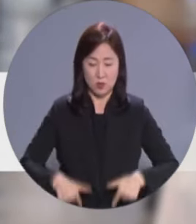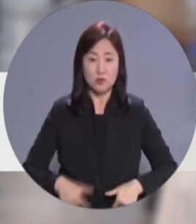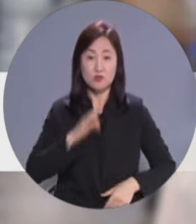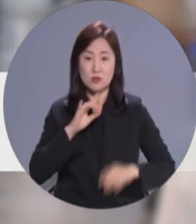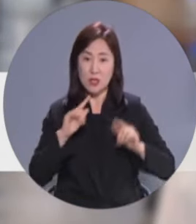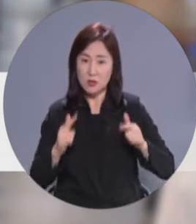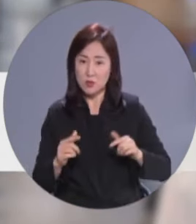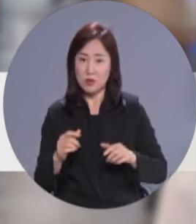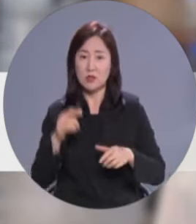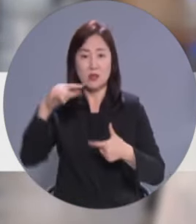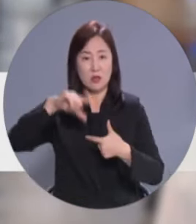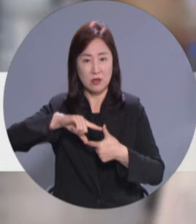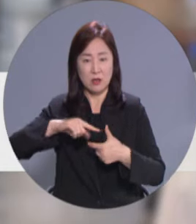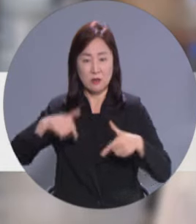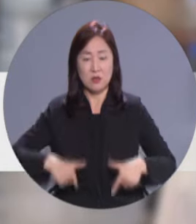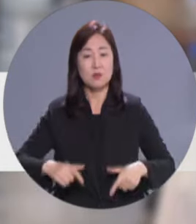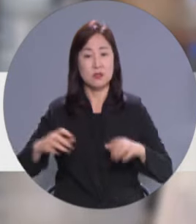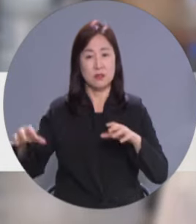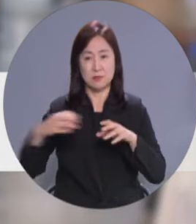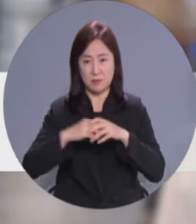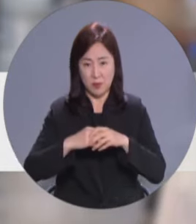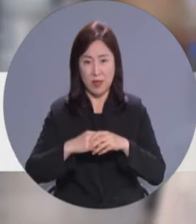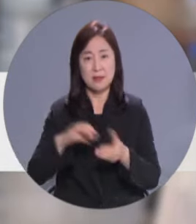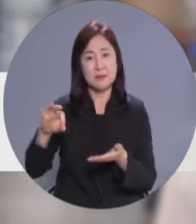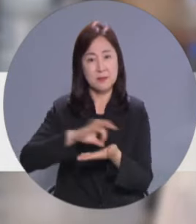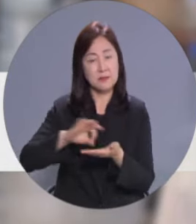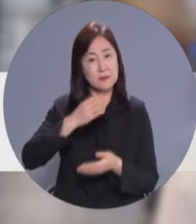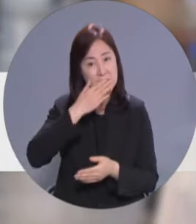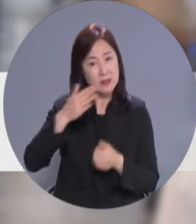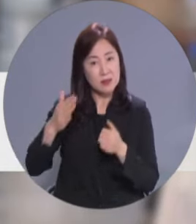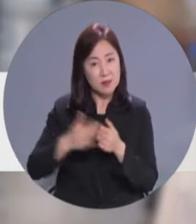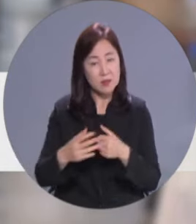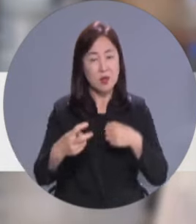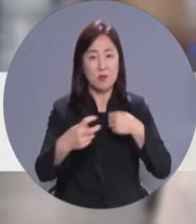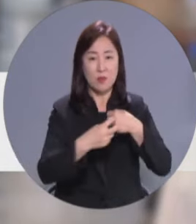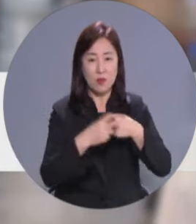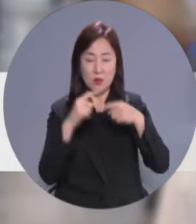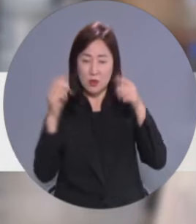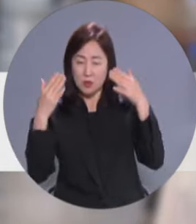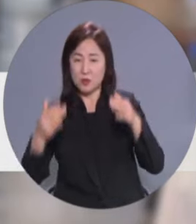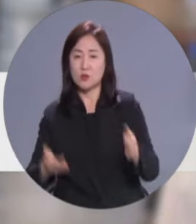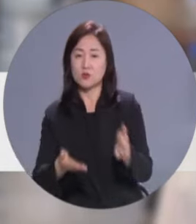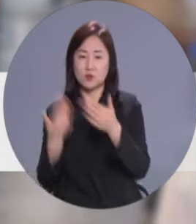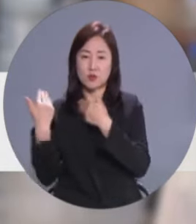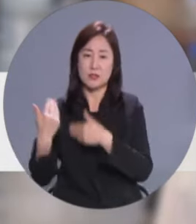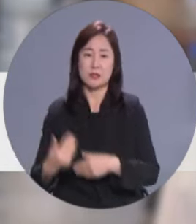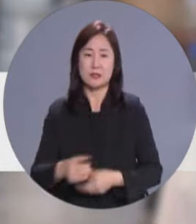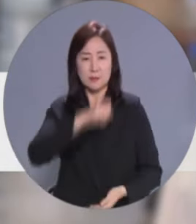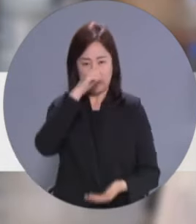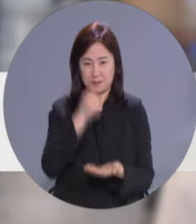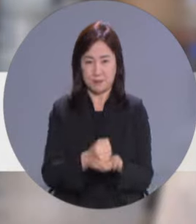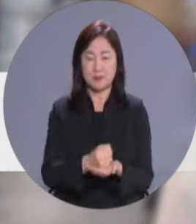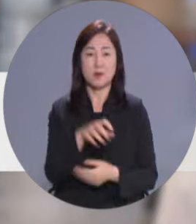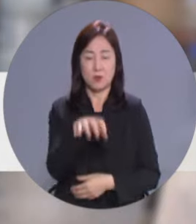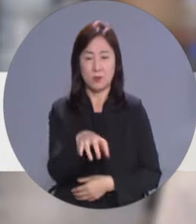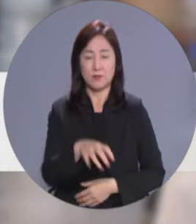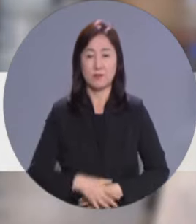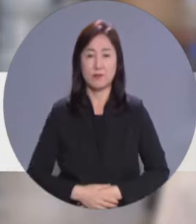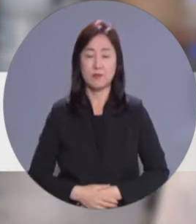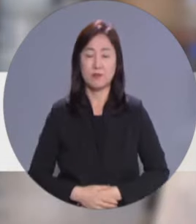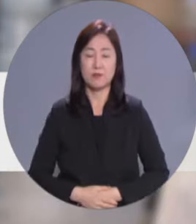아니라 경남 서부의 수요까지 끌어당길 수 있어 의과대학과 병원을 유치하는데 최적지라는 평가가 많은데요이어서